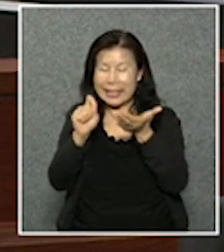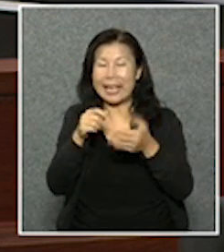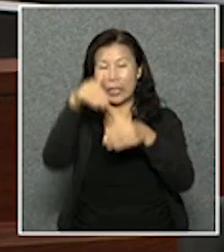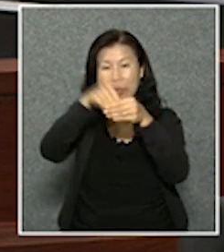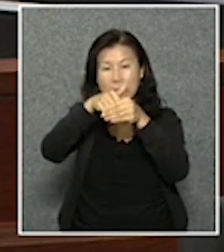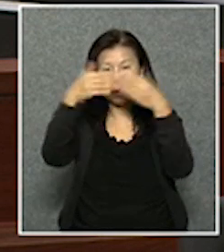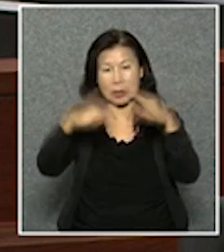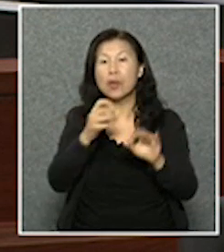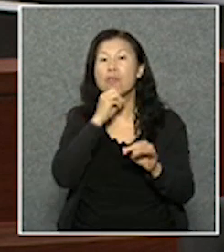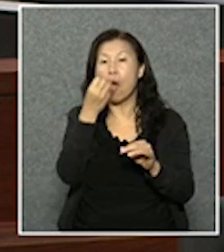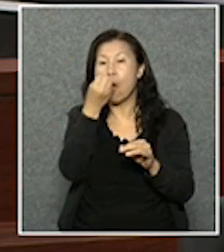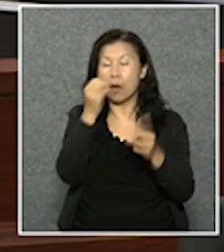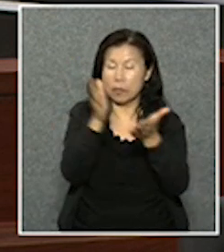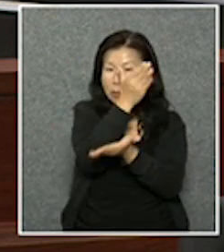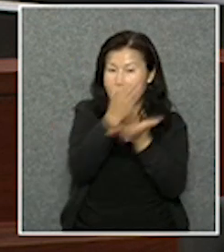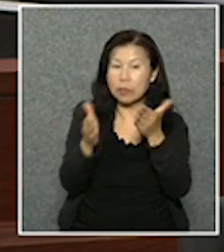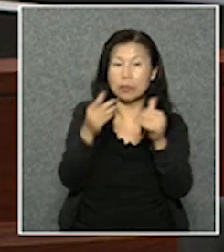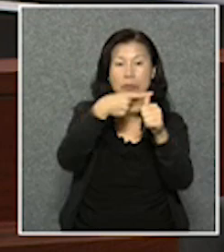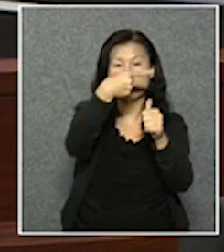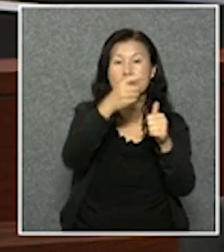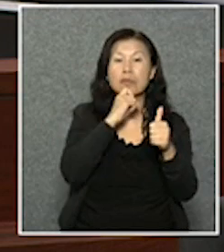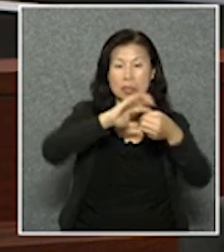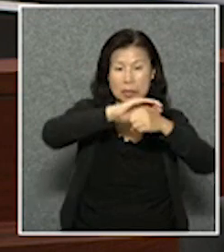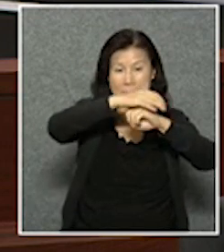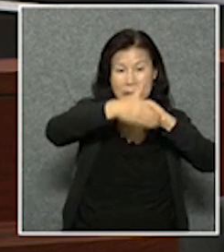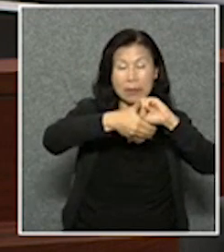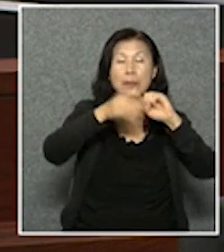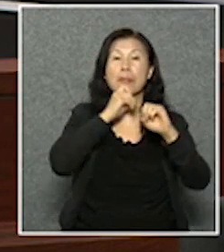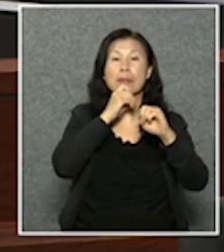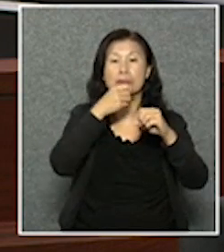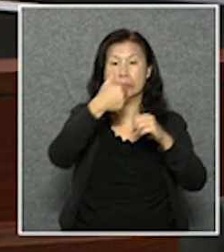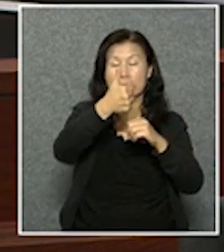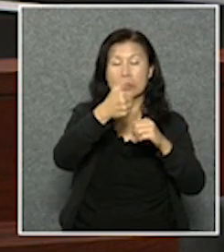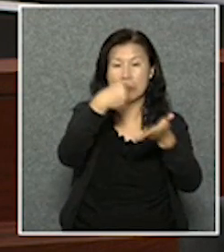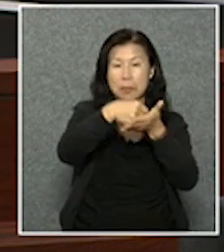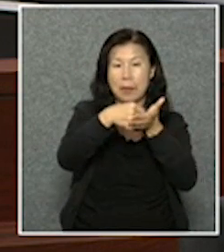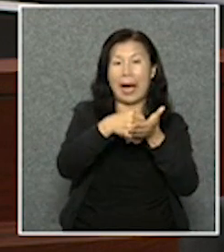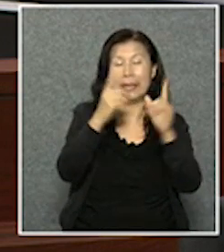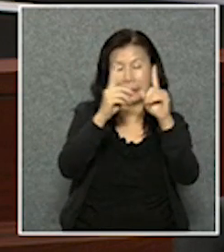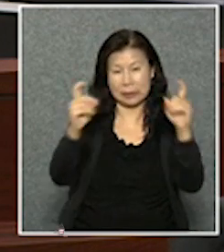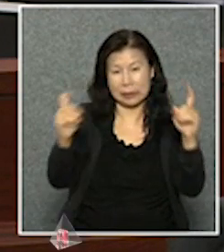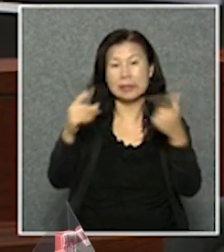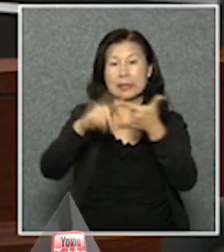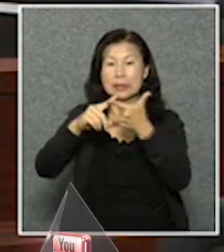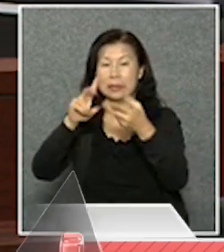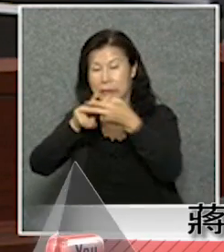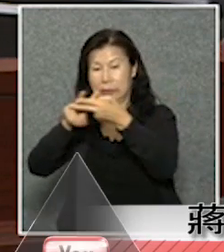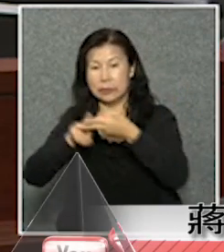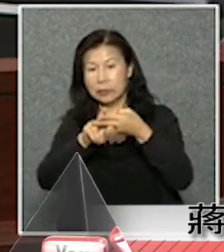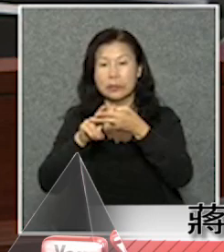中，香港分別是獲得全球最佳購物城市及亞